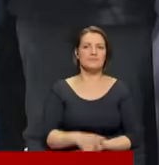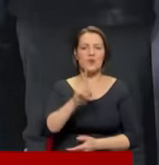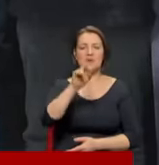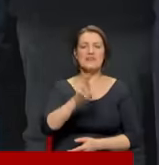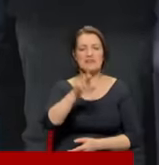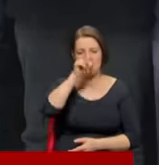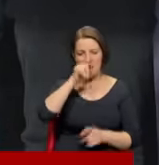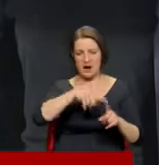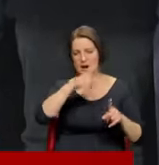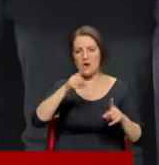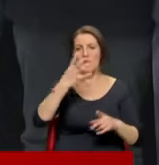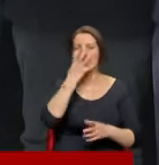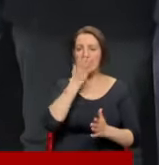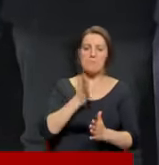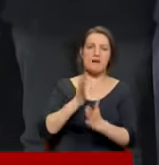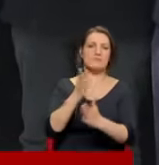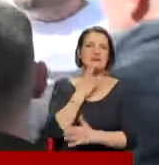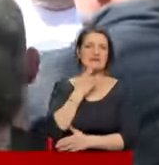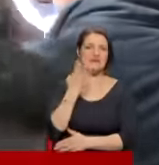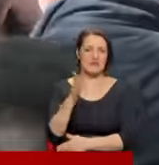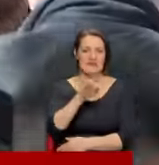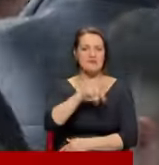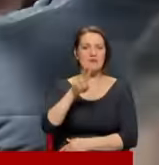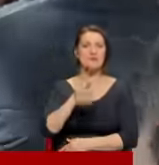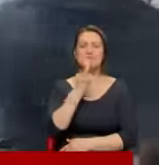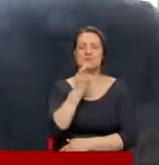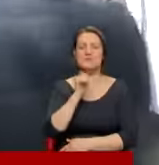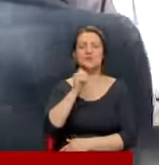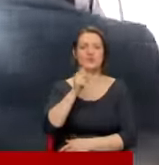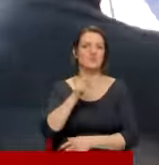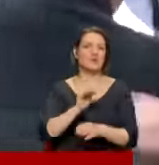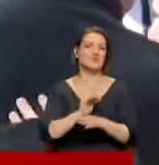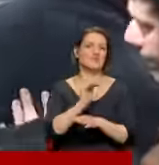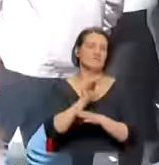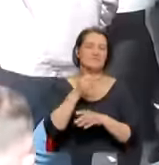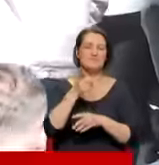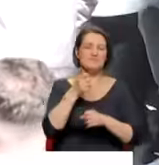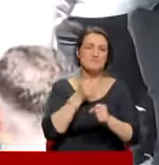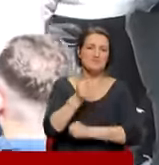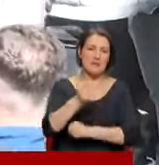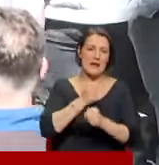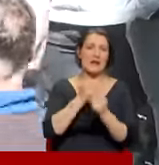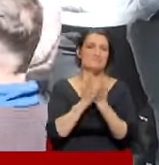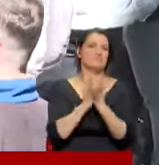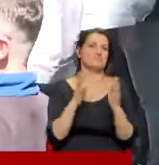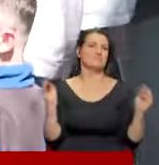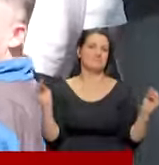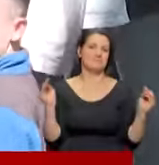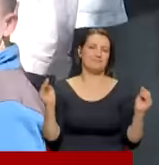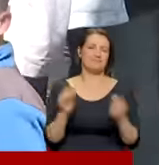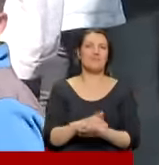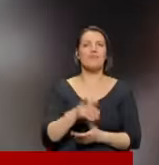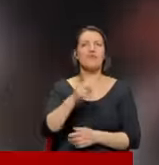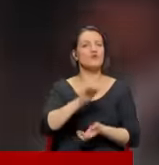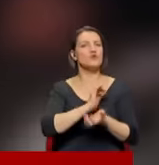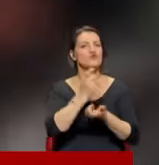18 Mart'tan bu yana yoğun bakımdaydı genç kadın. 22 günlük yaşam savaşını kaybetti. Onu hayattan koparan sürücü ise tekrar